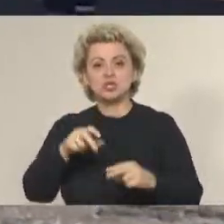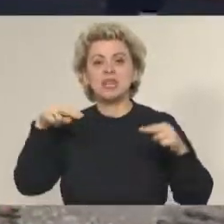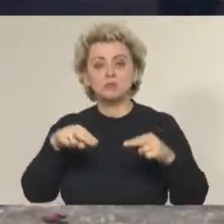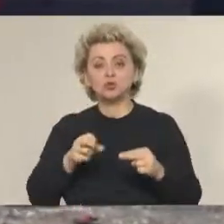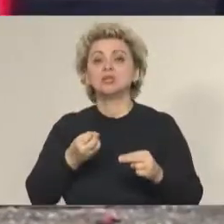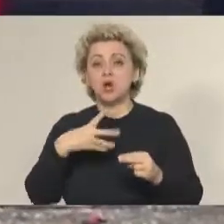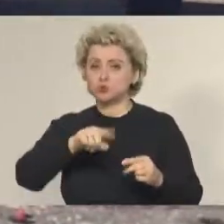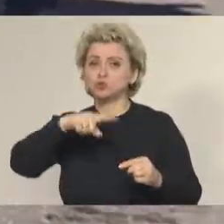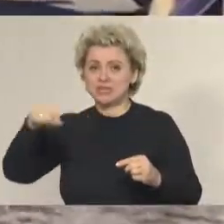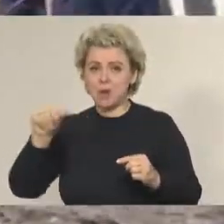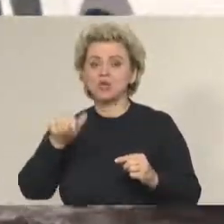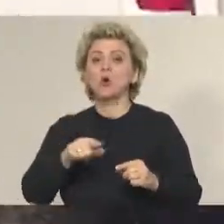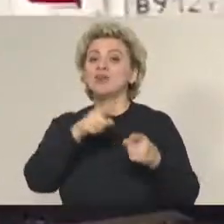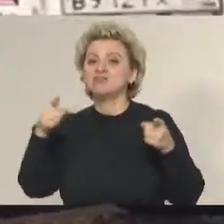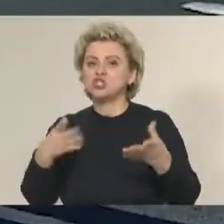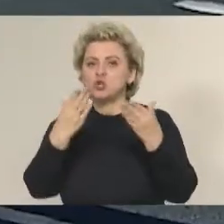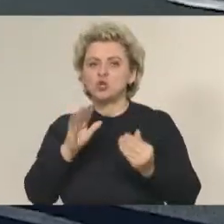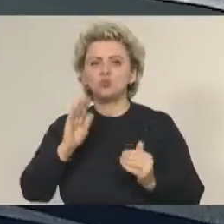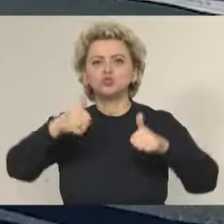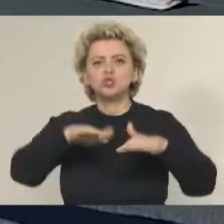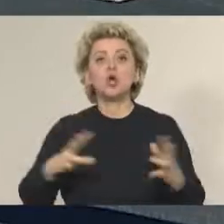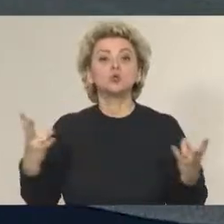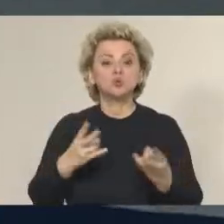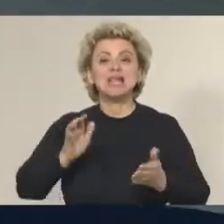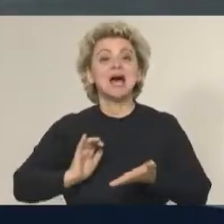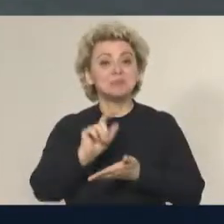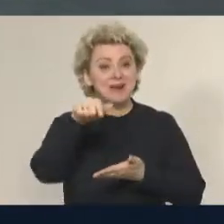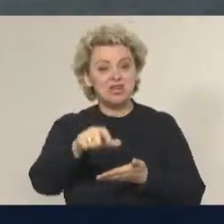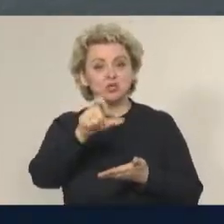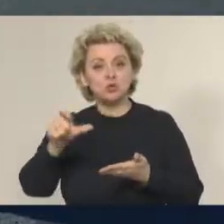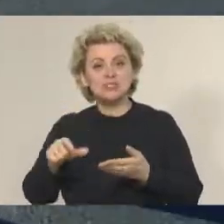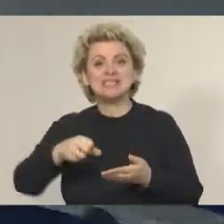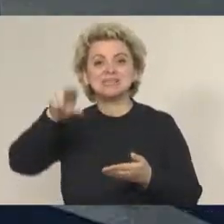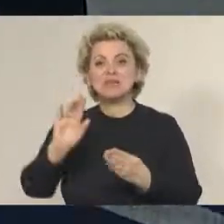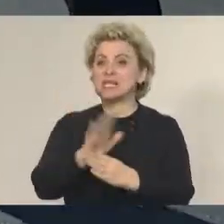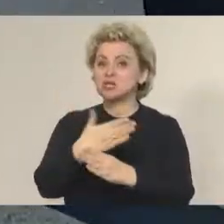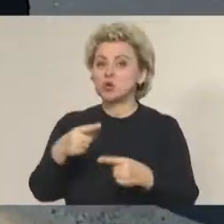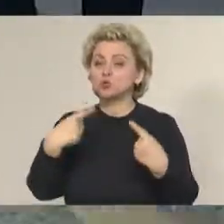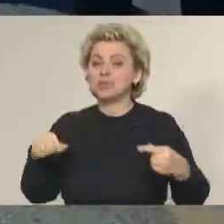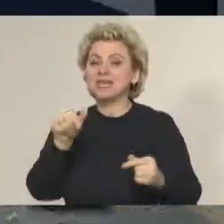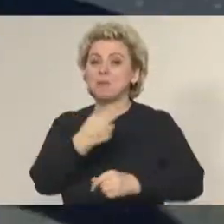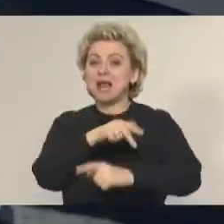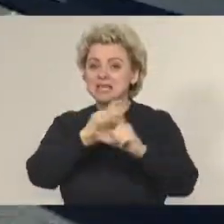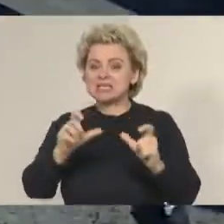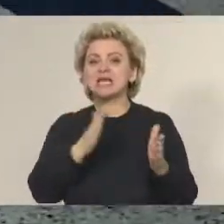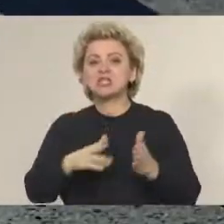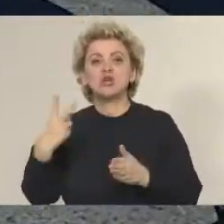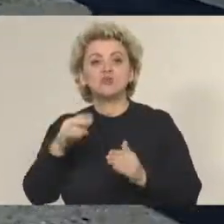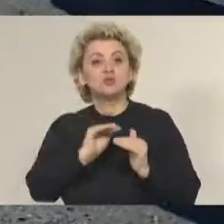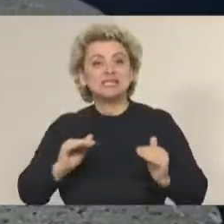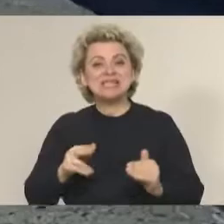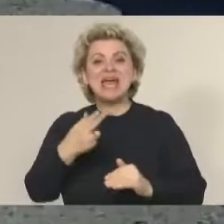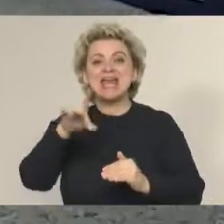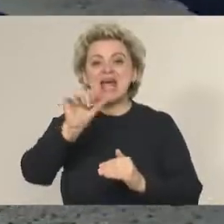наблюдают положительную динамику. В течение дня будет решено, нужно ли отправлять пациентов в спецотделение других больниц. Состояние двух